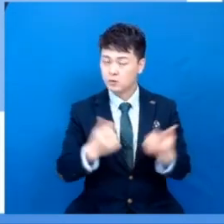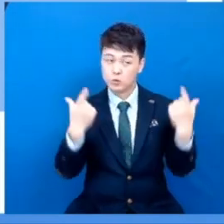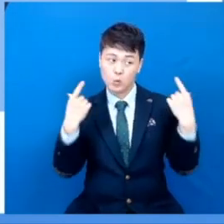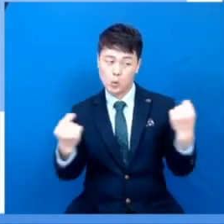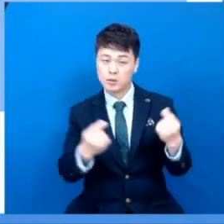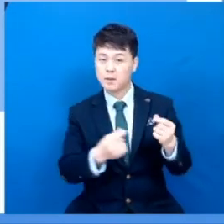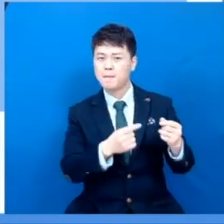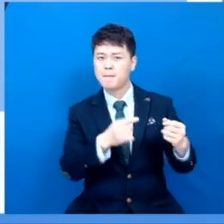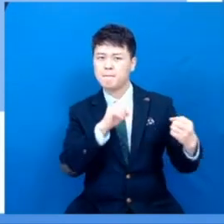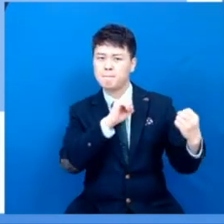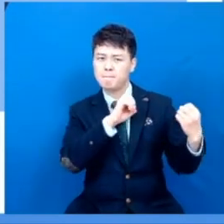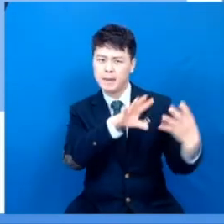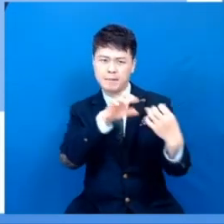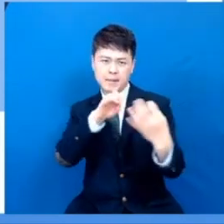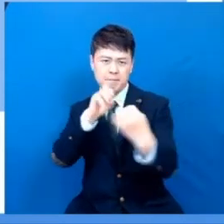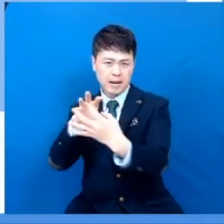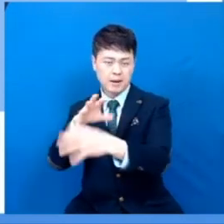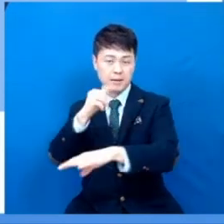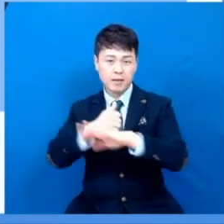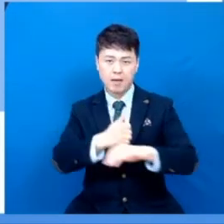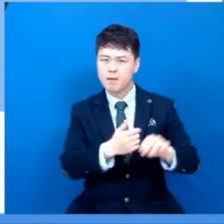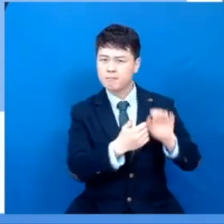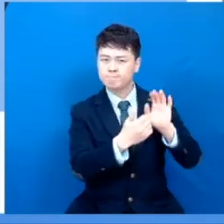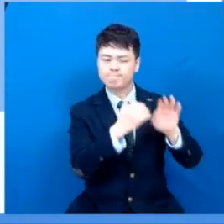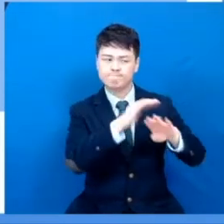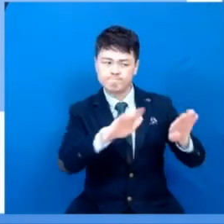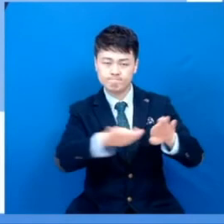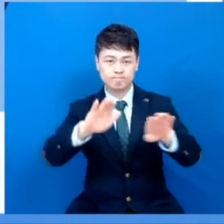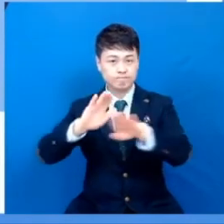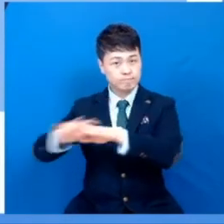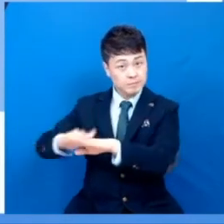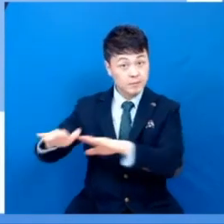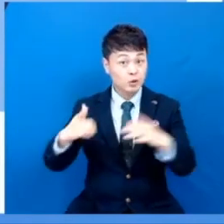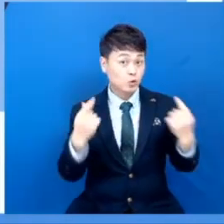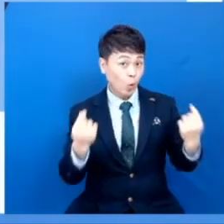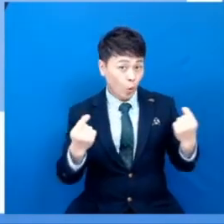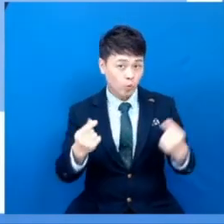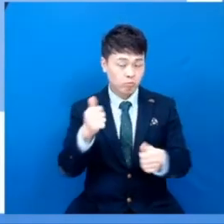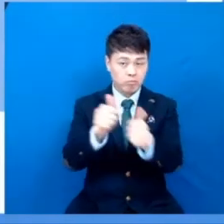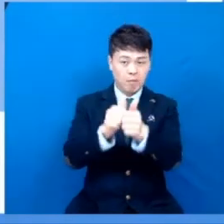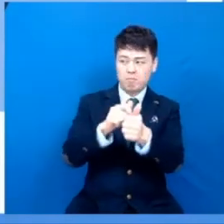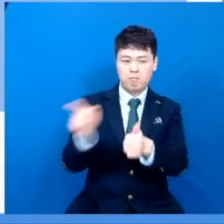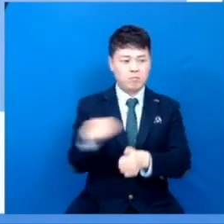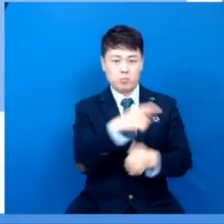성준 씨의 긍정적 변화의 중요한 요인이 되었습니다